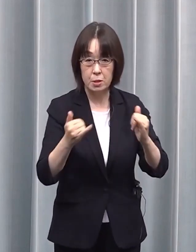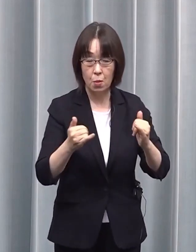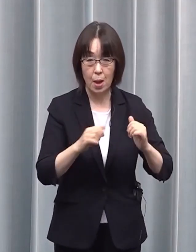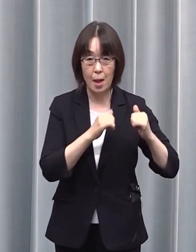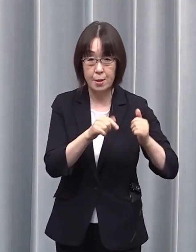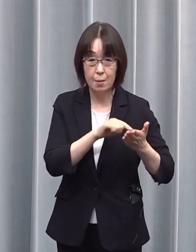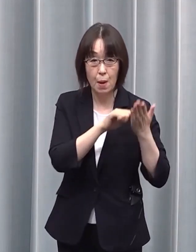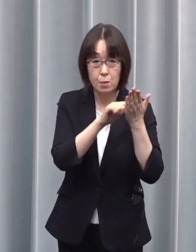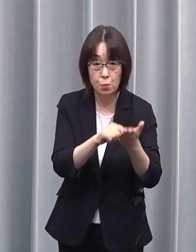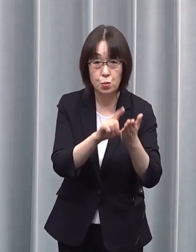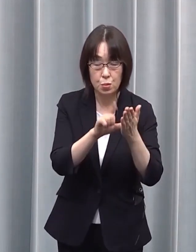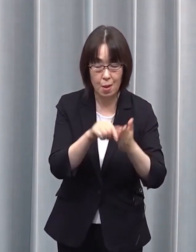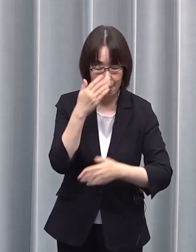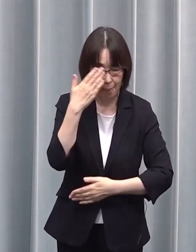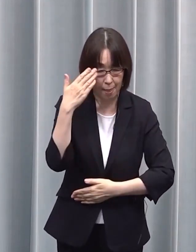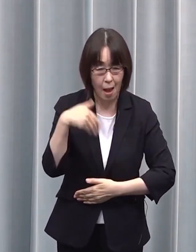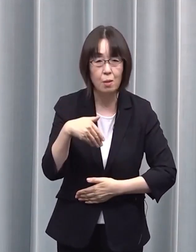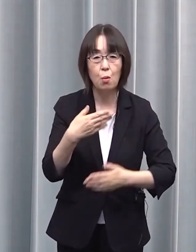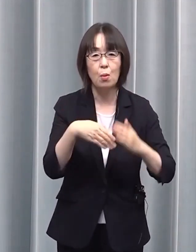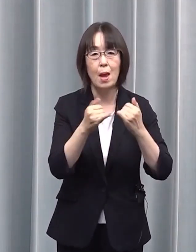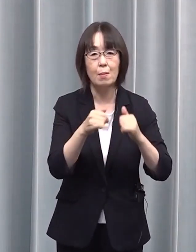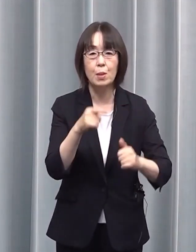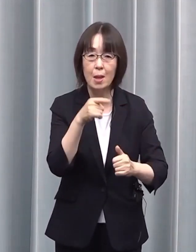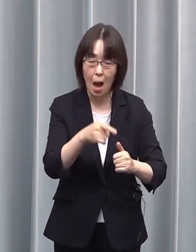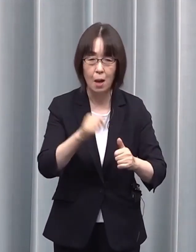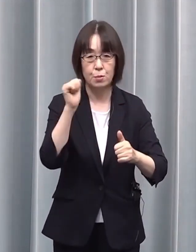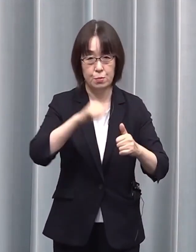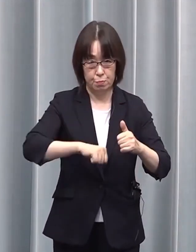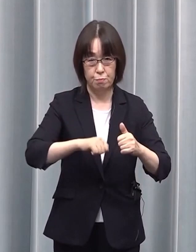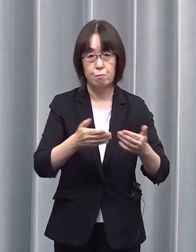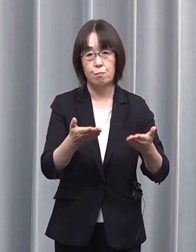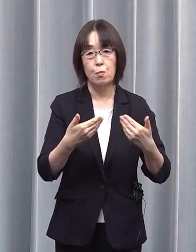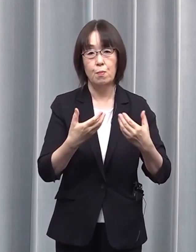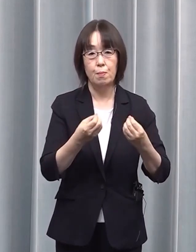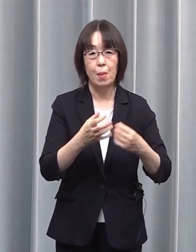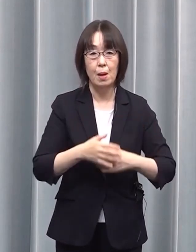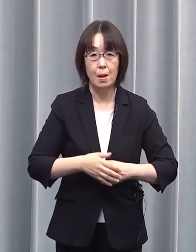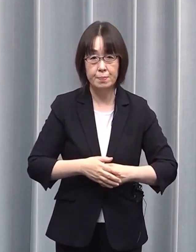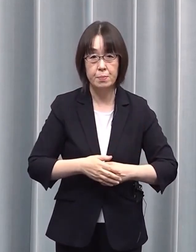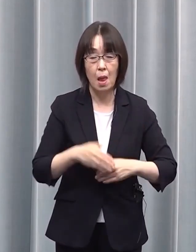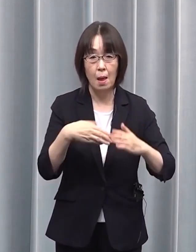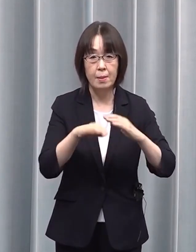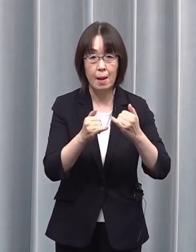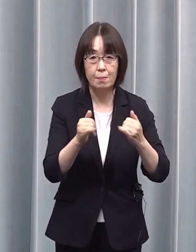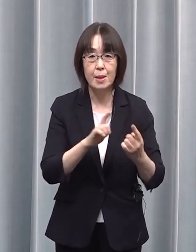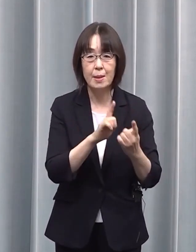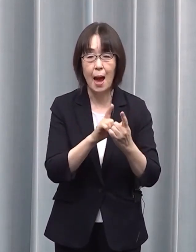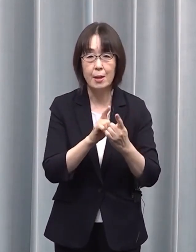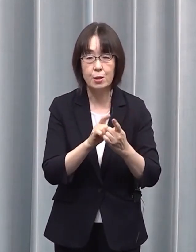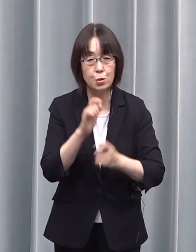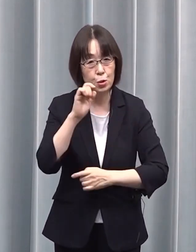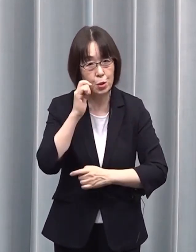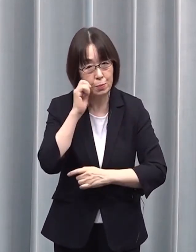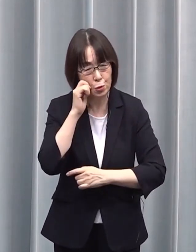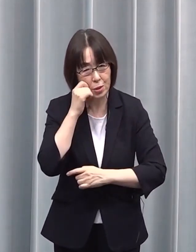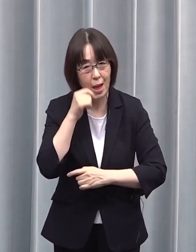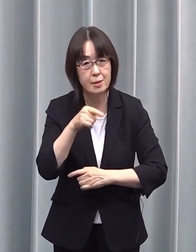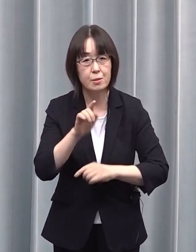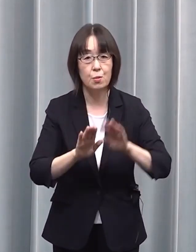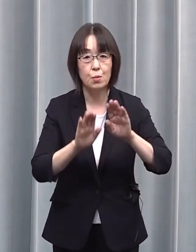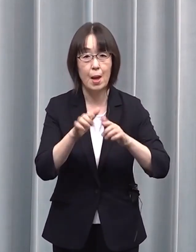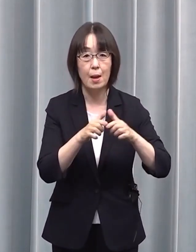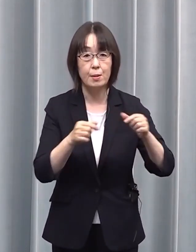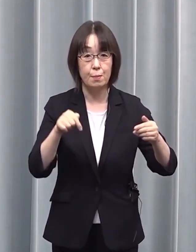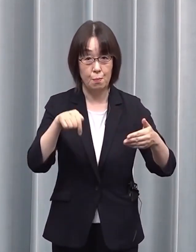ってみると、ようやく難民だということが認められたということです。これだけ難民に対するハードルが異様に高い日本の中